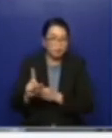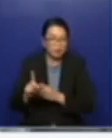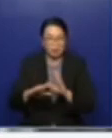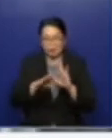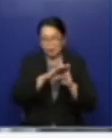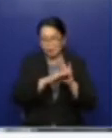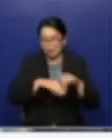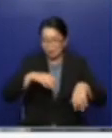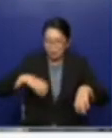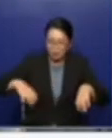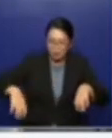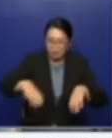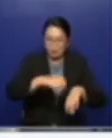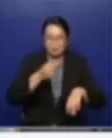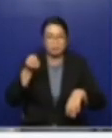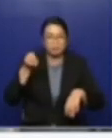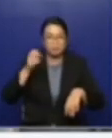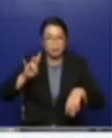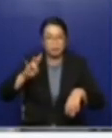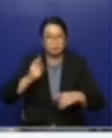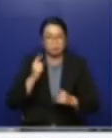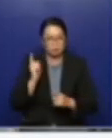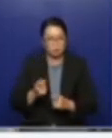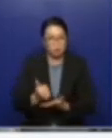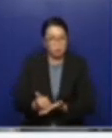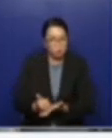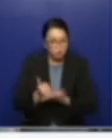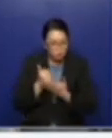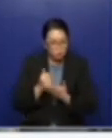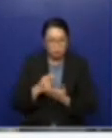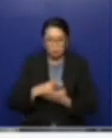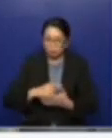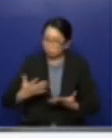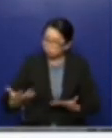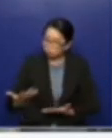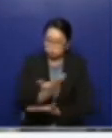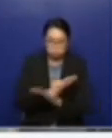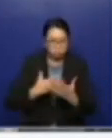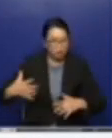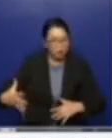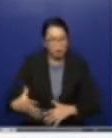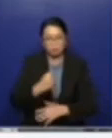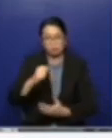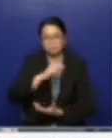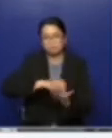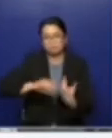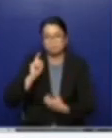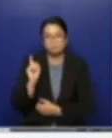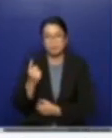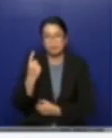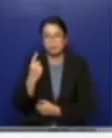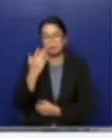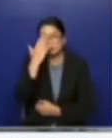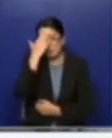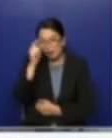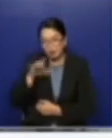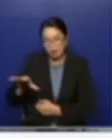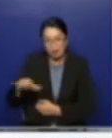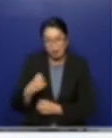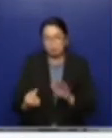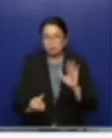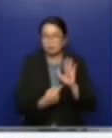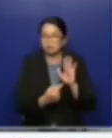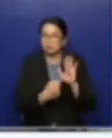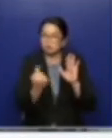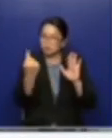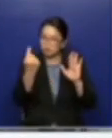ทั้ง17หน่วยงานนั้นเนี่ยควรจะมาสังคายนากันก่อนและเอาคัมภีร์หรือกฎห